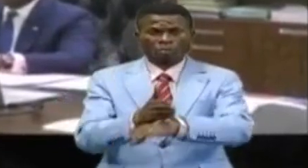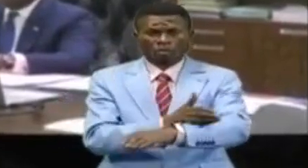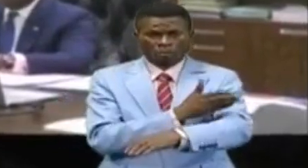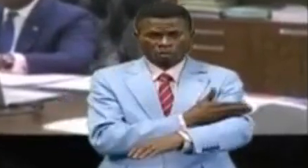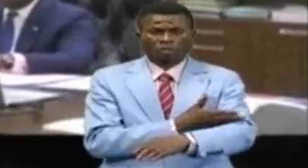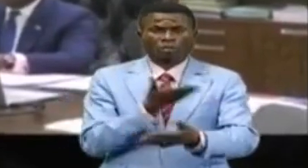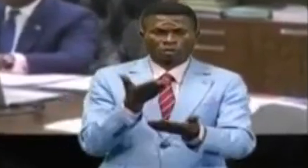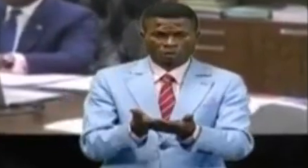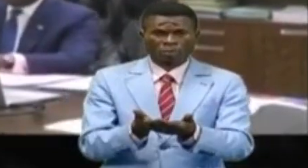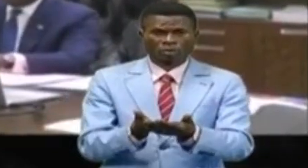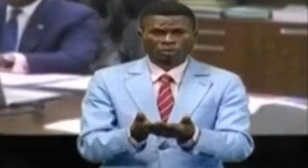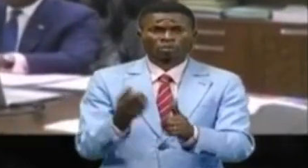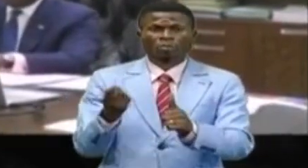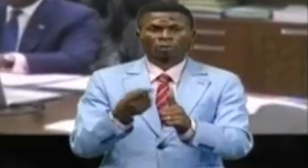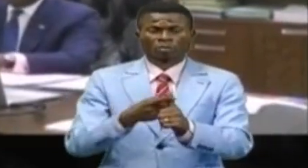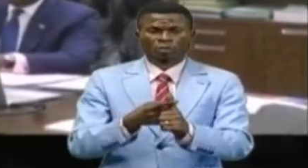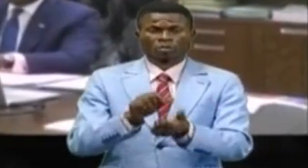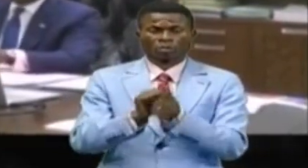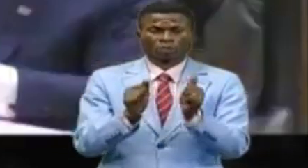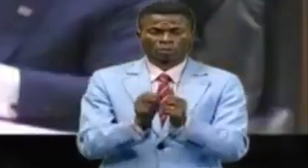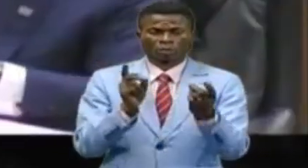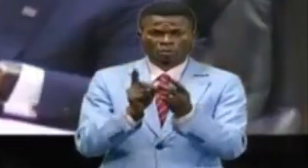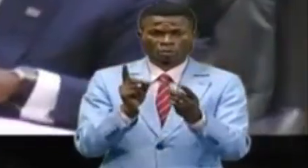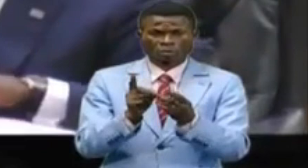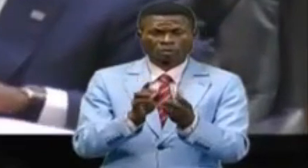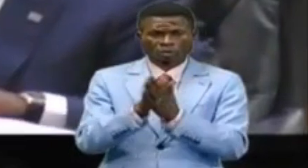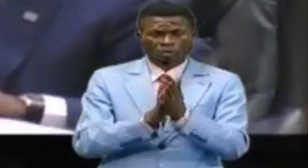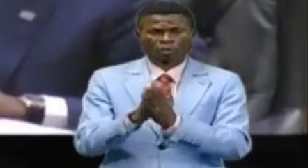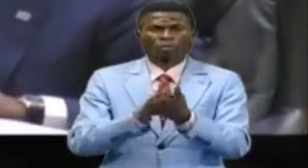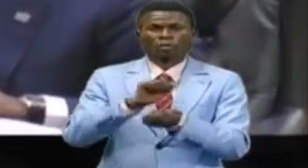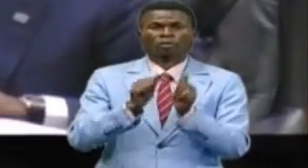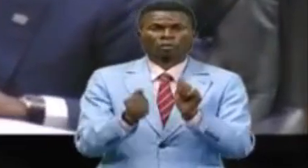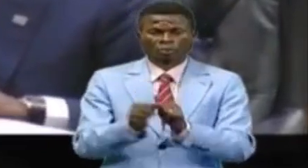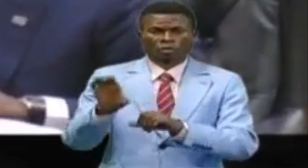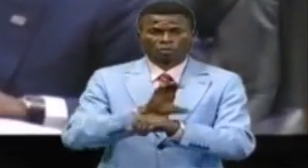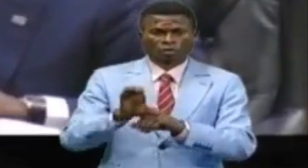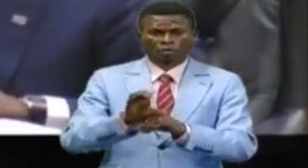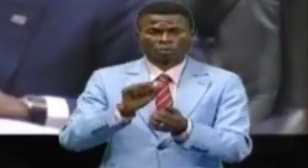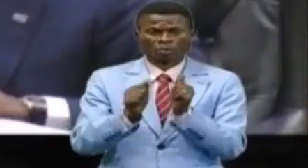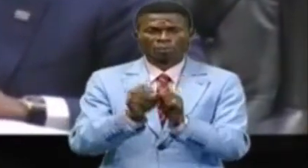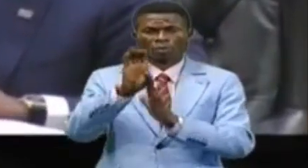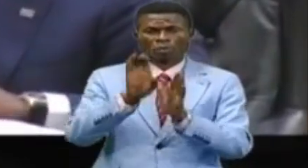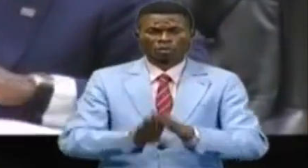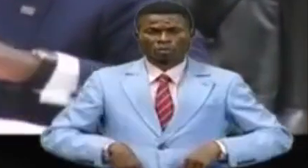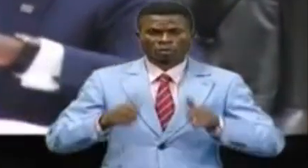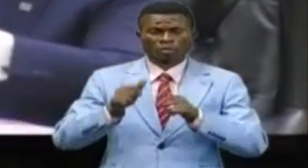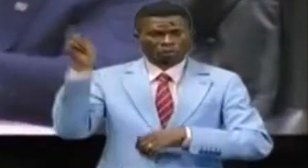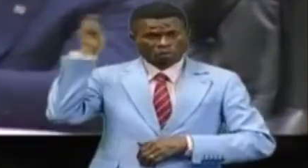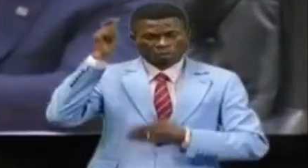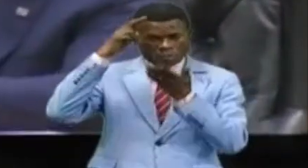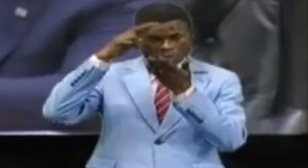été notées, notamment dans l'approche devant prendre en compte les préoccupations d'amélioration des conditions de vie de